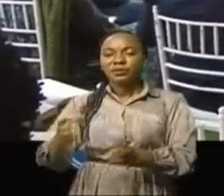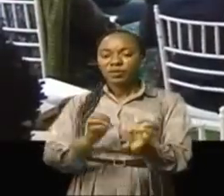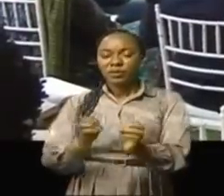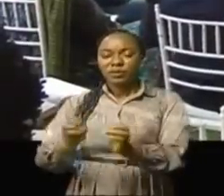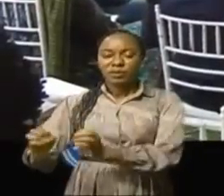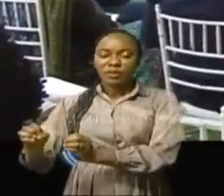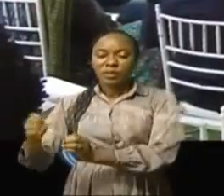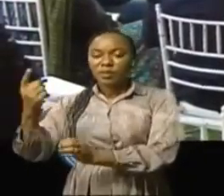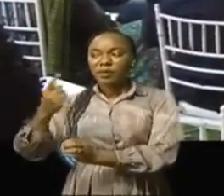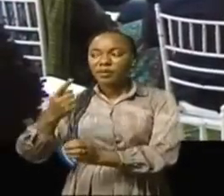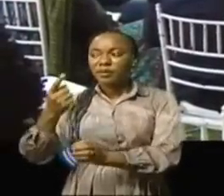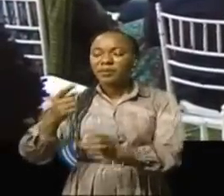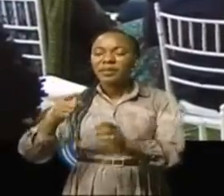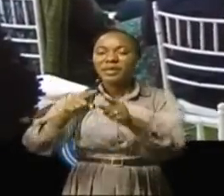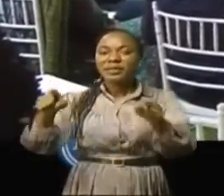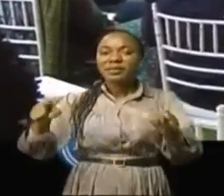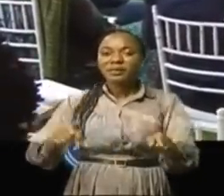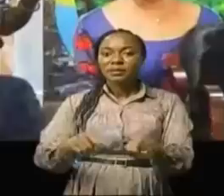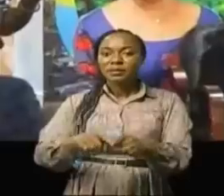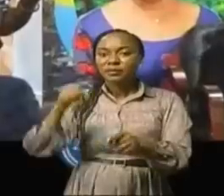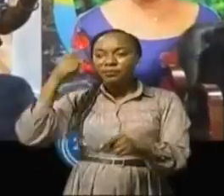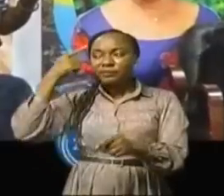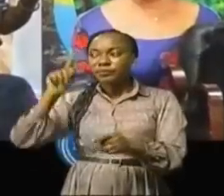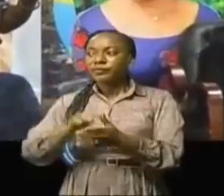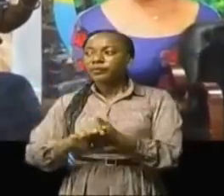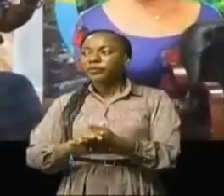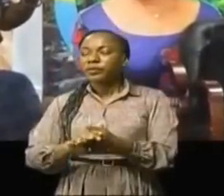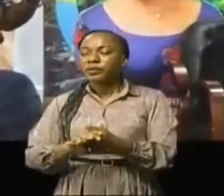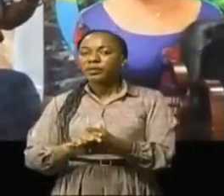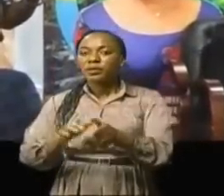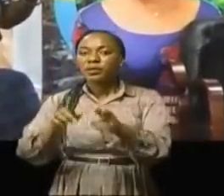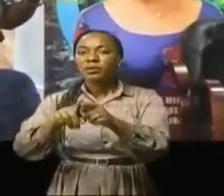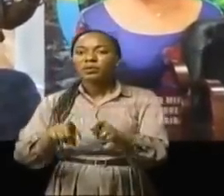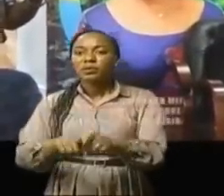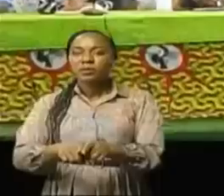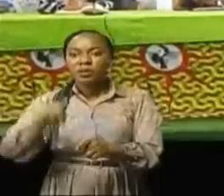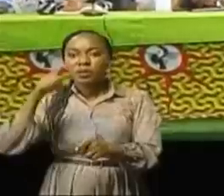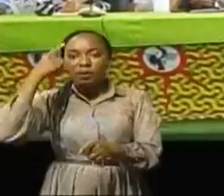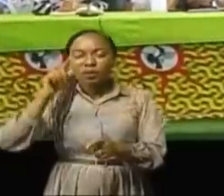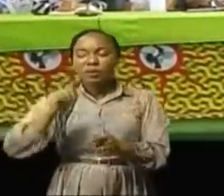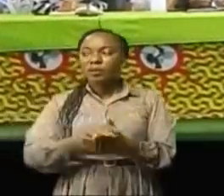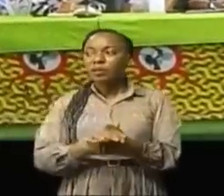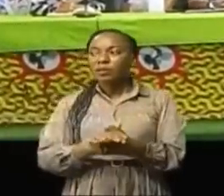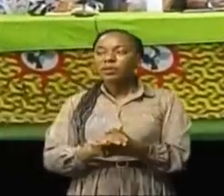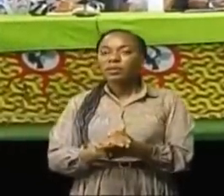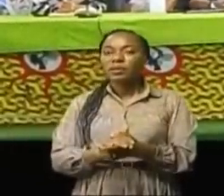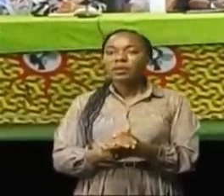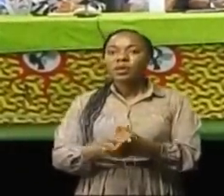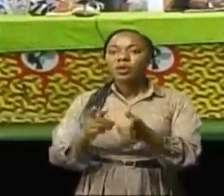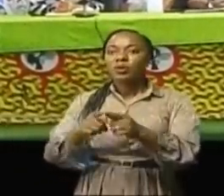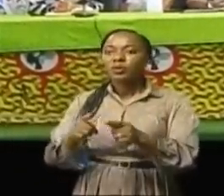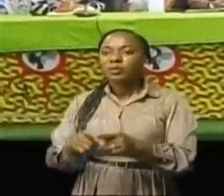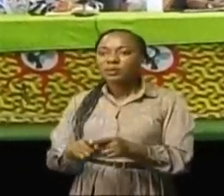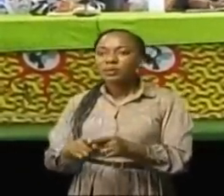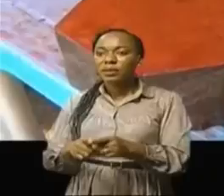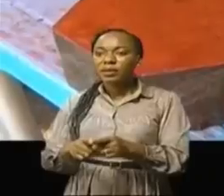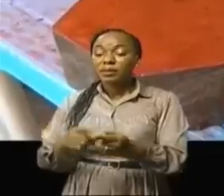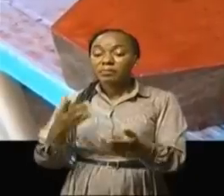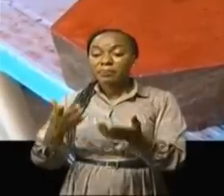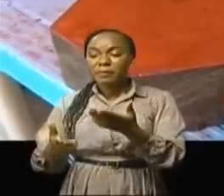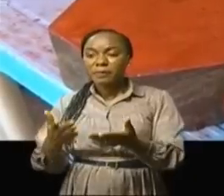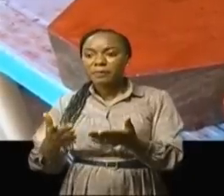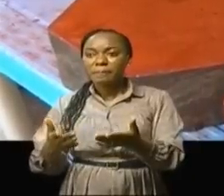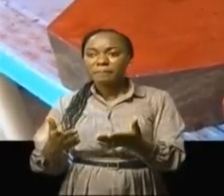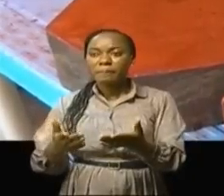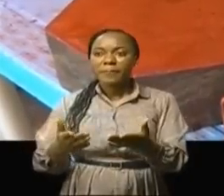première édition du Salon des initiatives locales innovantes jusqu'au 26 juin ici au Jardin Botanique, cette structure veut donner une